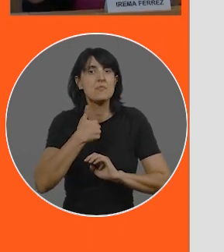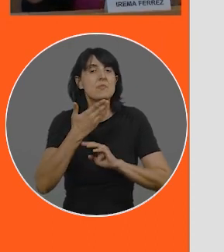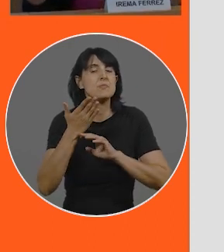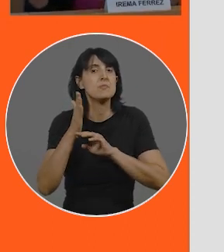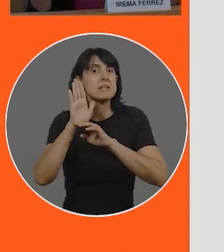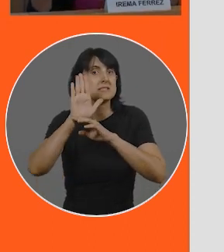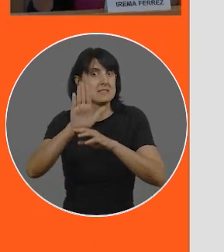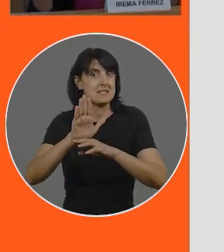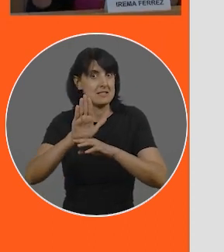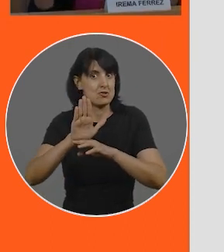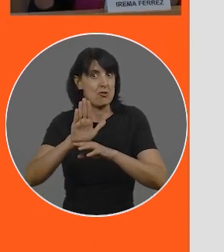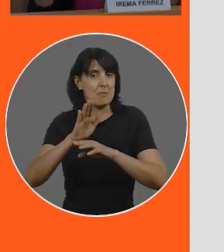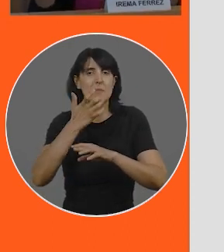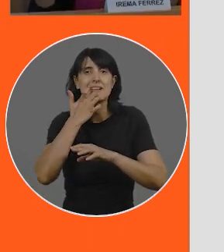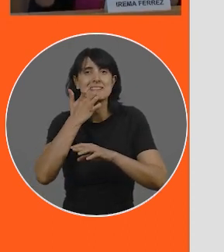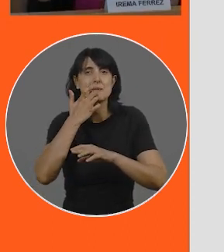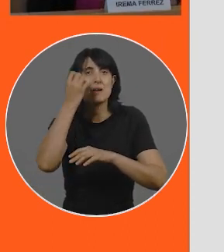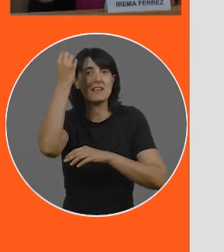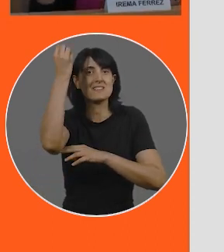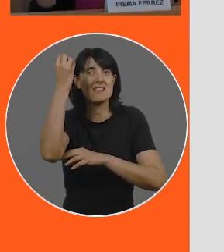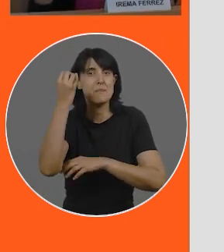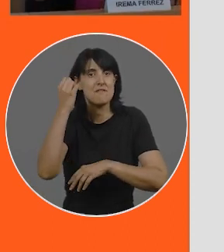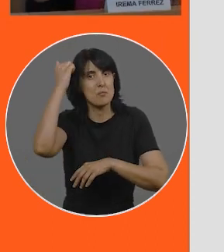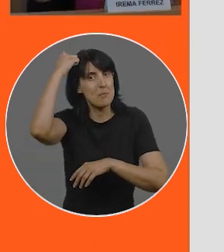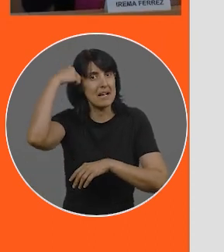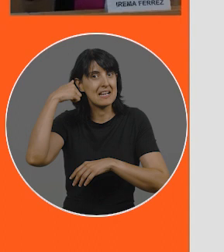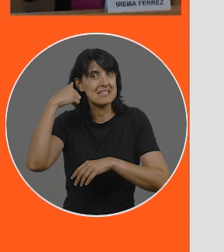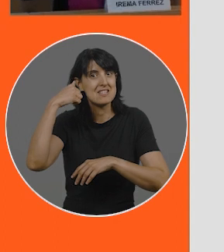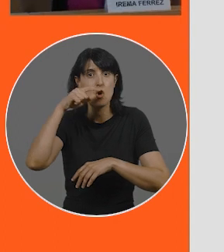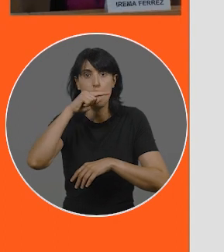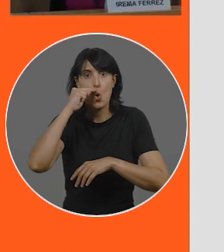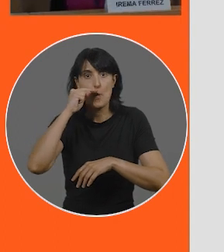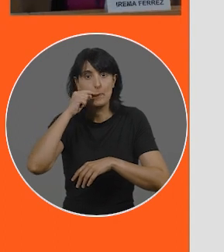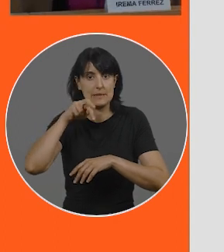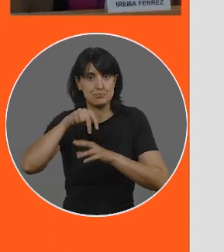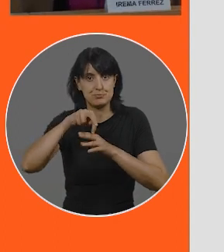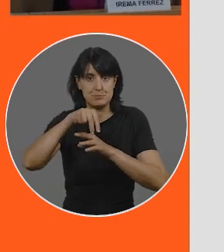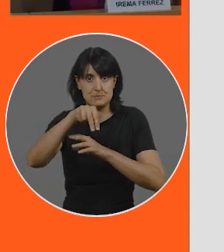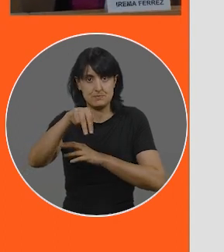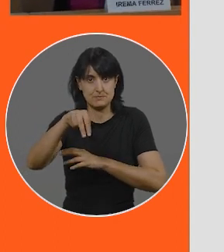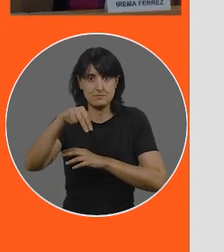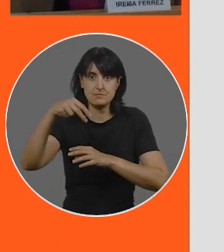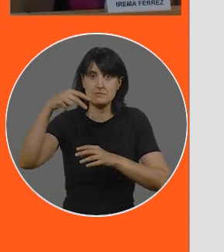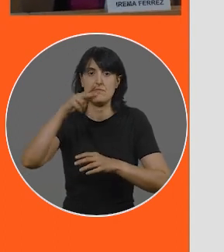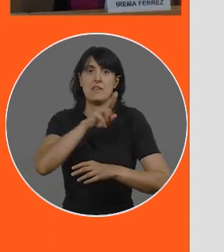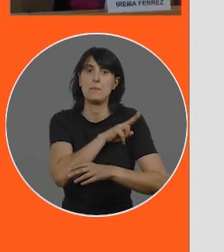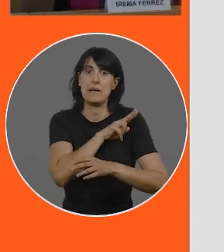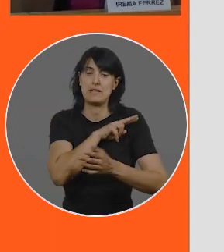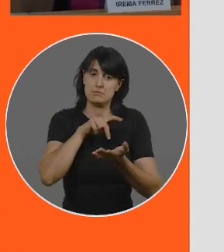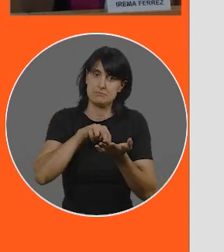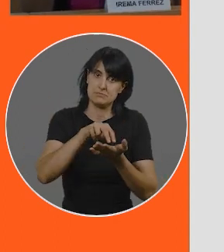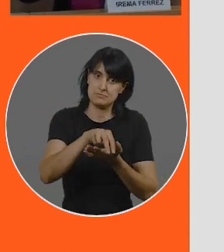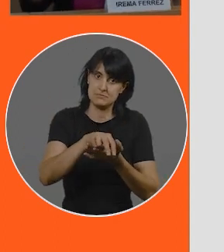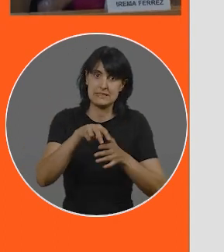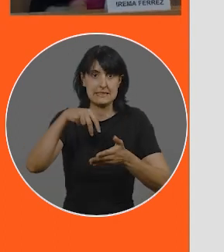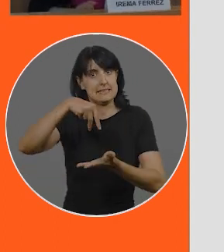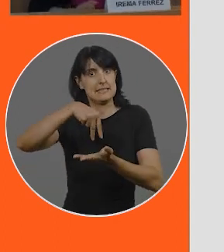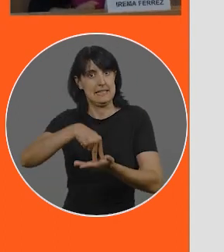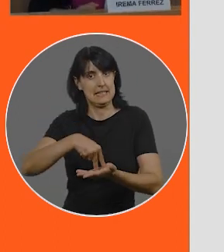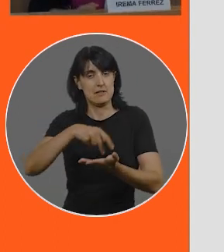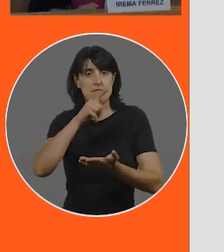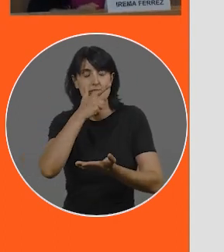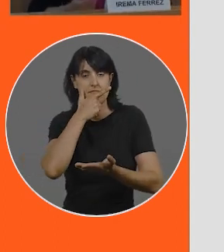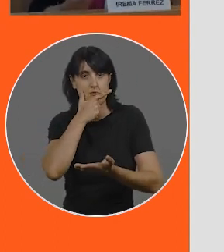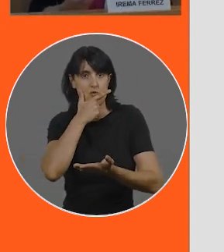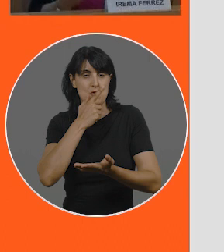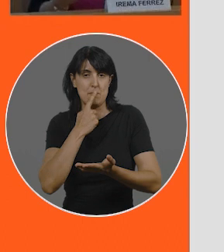vegada que he fet alguna presentació d'aquest tipus, sempre posava l'exemple dels semàfors de Berlín, sabeu, els homenots caminant, no? Homenot caminant en verd, homenot quiet